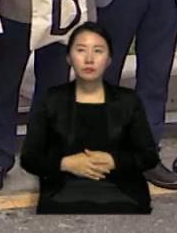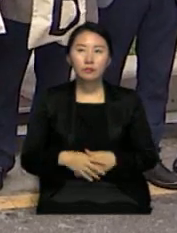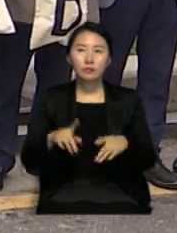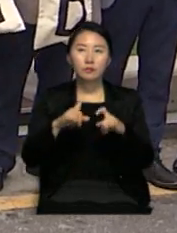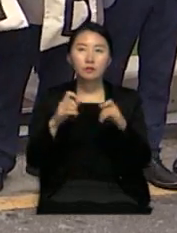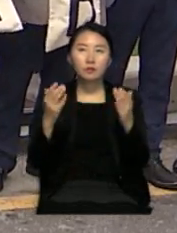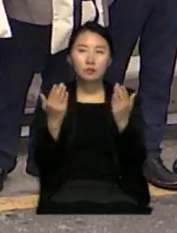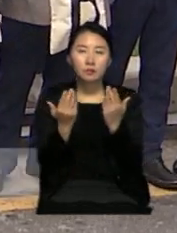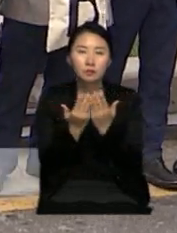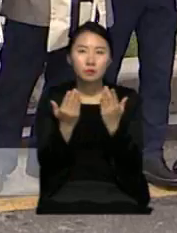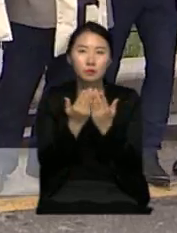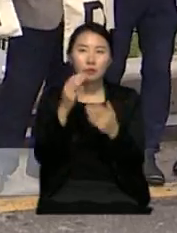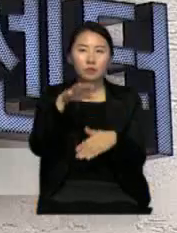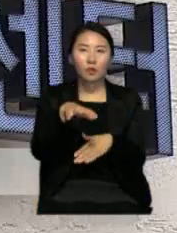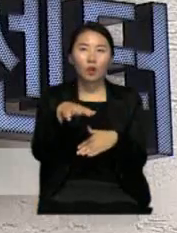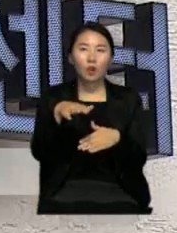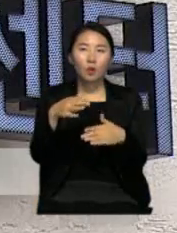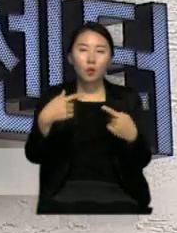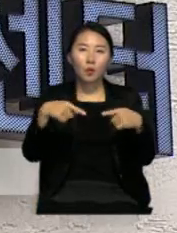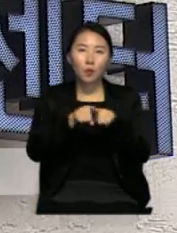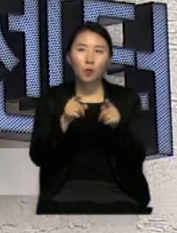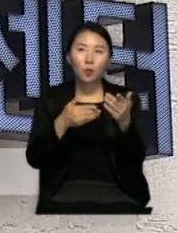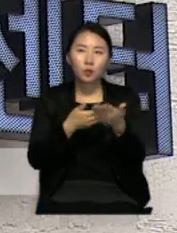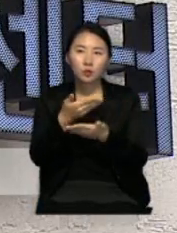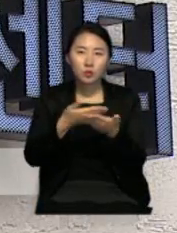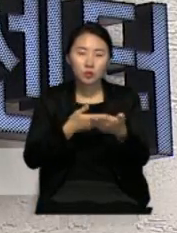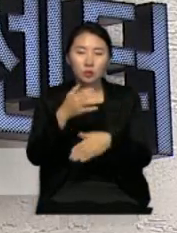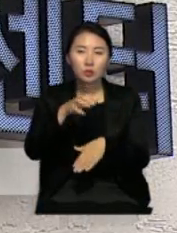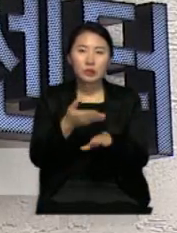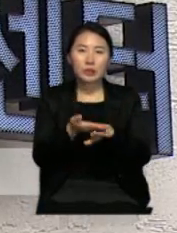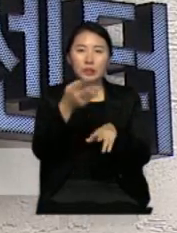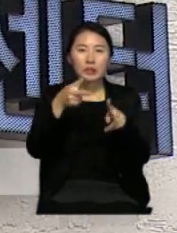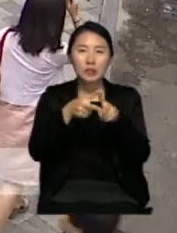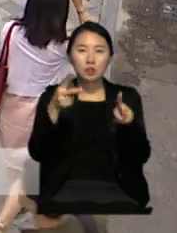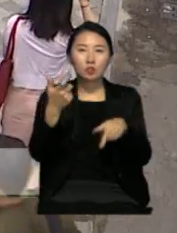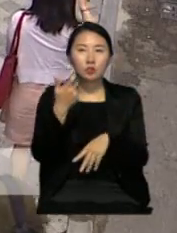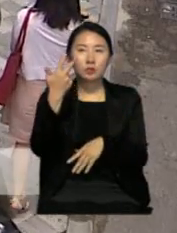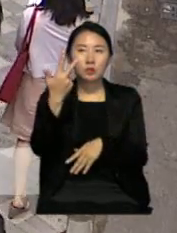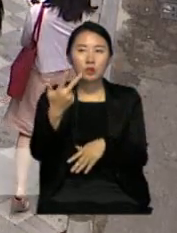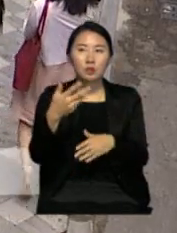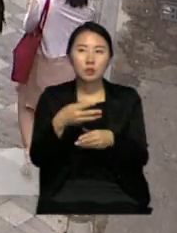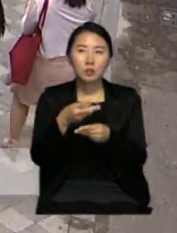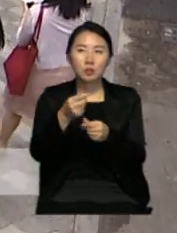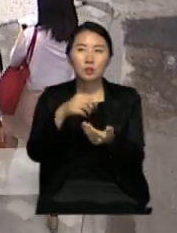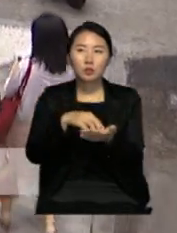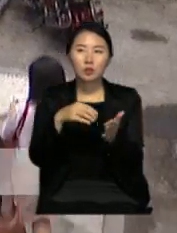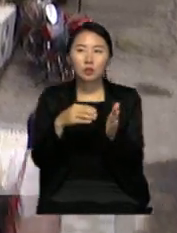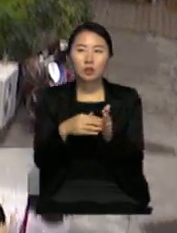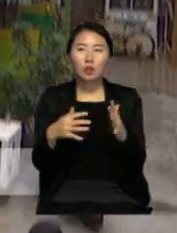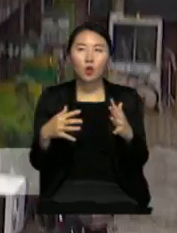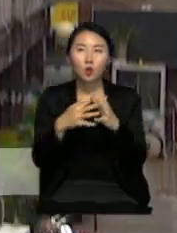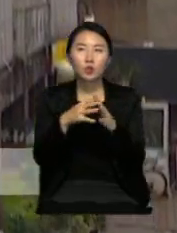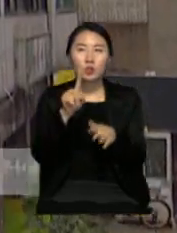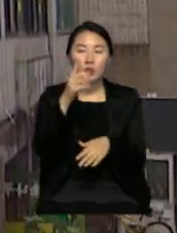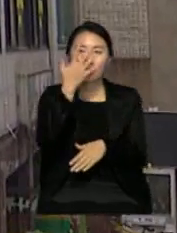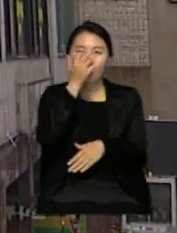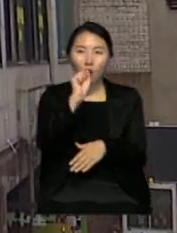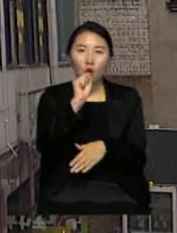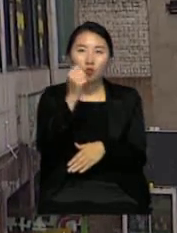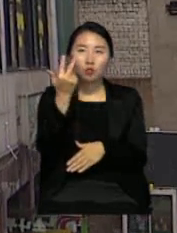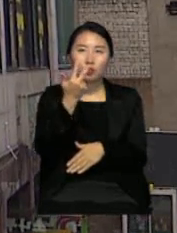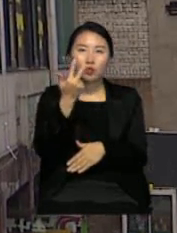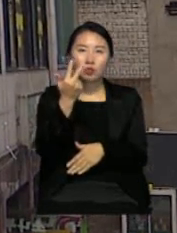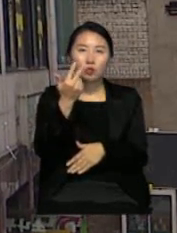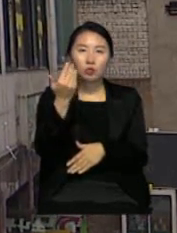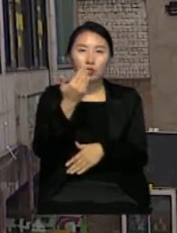성북구 동선동에 문을 연 공정무역센터입니다. 지상 2층 67제곱미터 규모로 건축비 1억